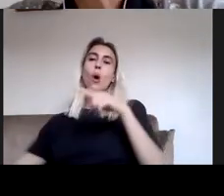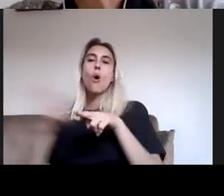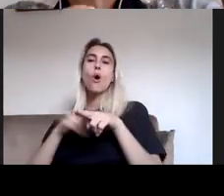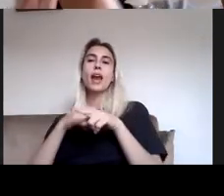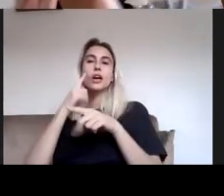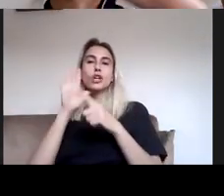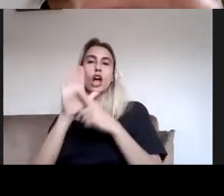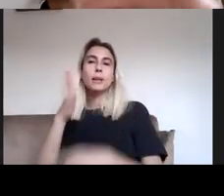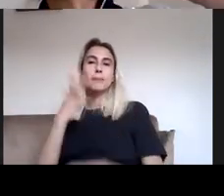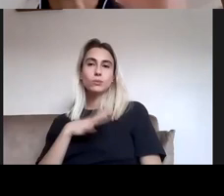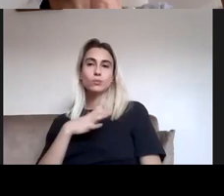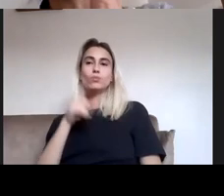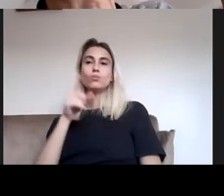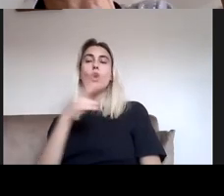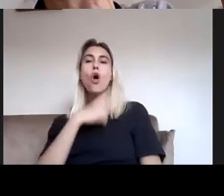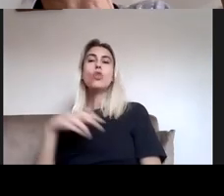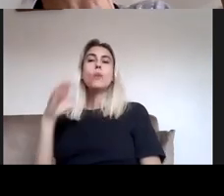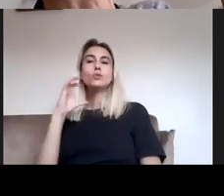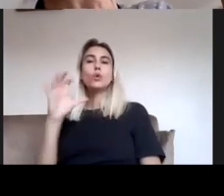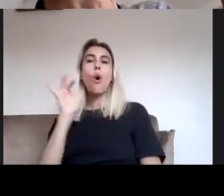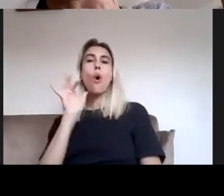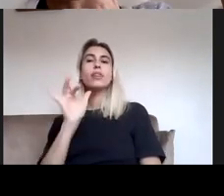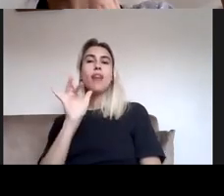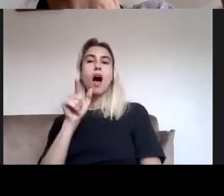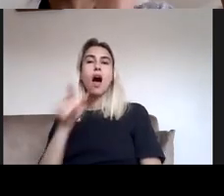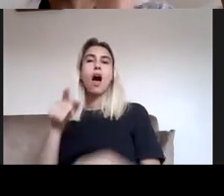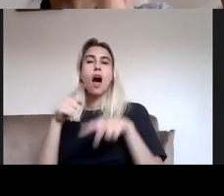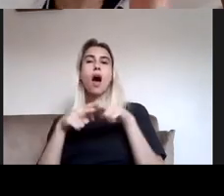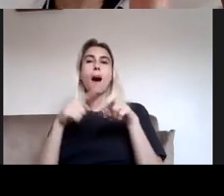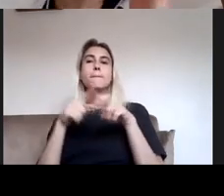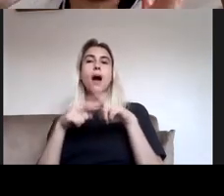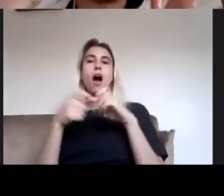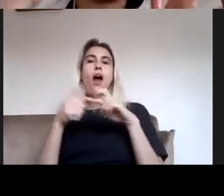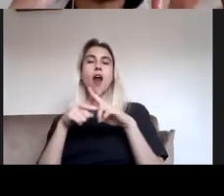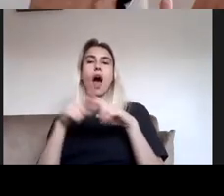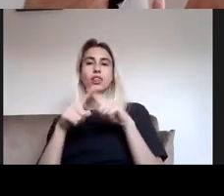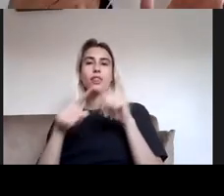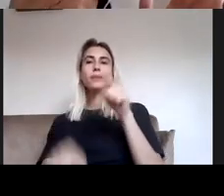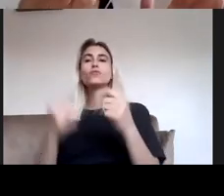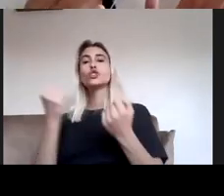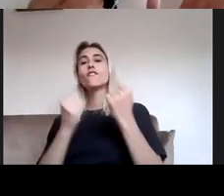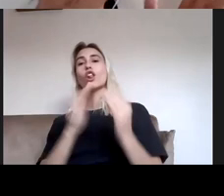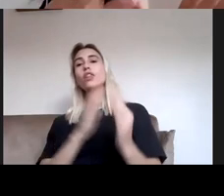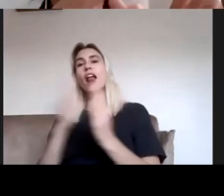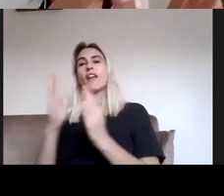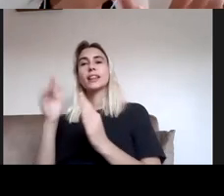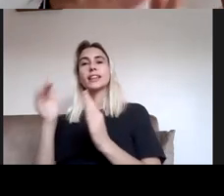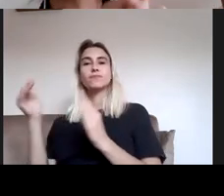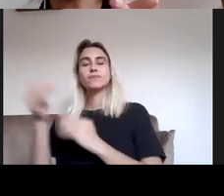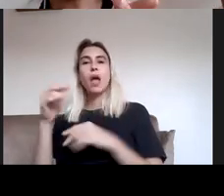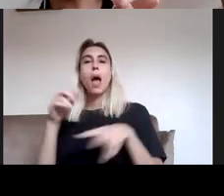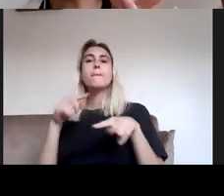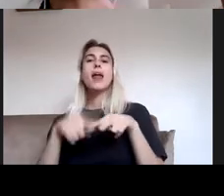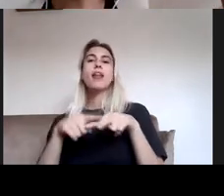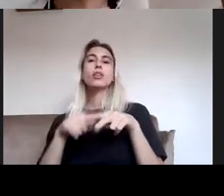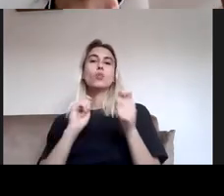önce otobüsün orta tarafındaydı aparat. Şimdi şoför tarafından bir geçişli aparat